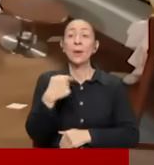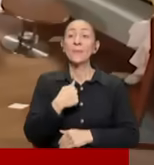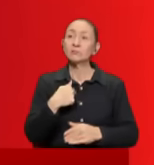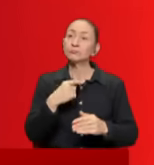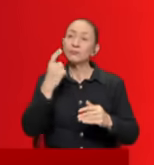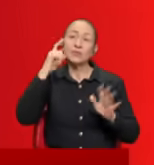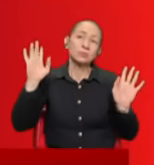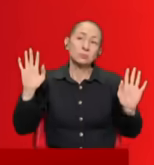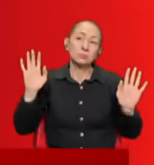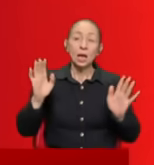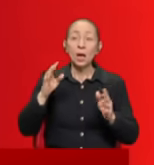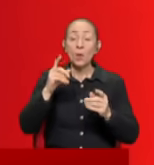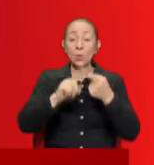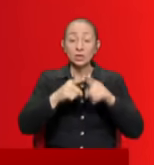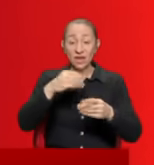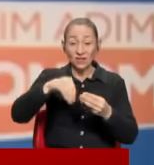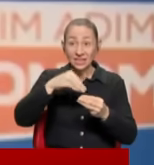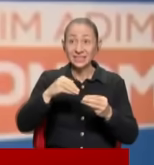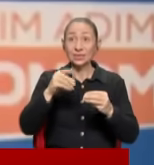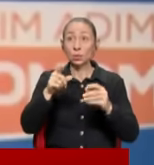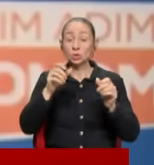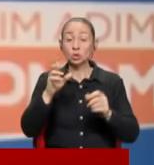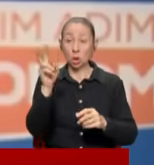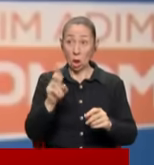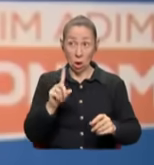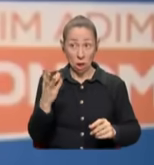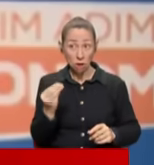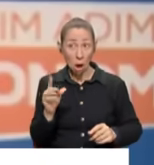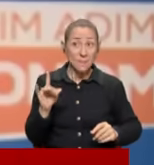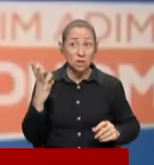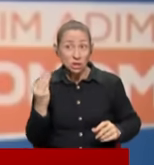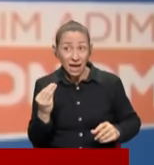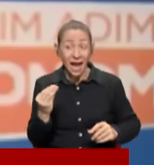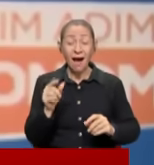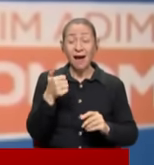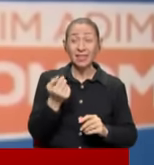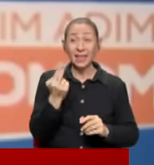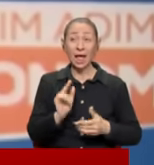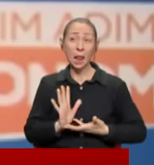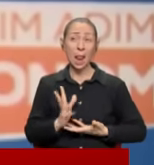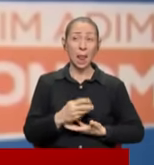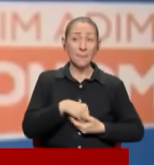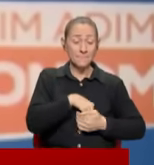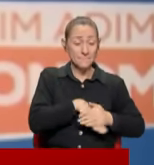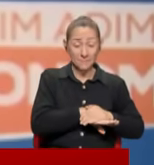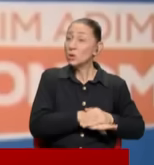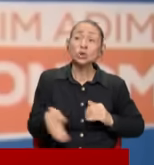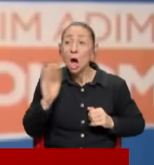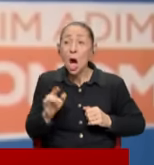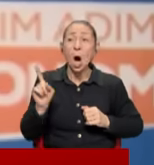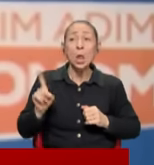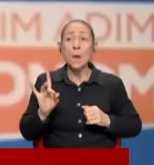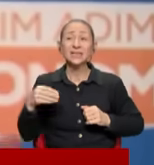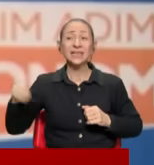benim tezimdir. Politika faizi enflasyon linki kopmuş. Dolar 10 lira olacak ya, 15 lira olacak ya, 6 liradan 7 liradan toplayalım dolarları. Ha,